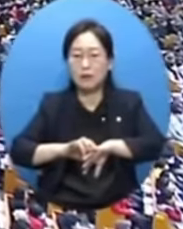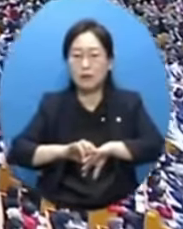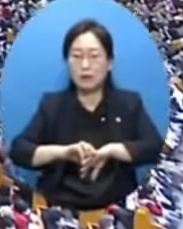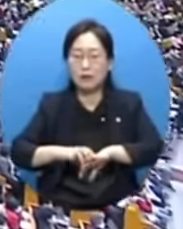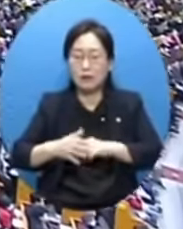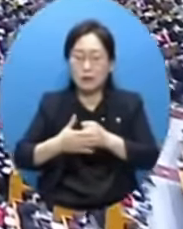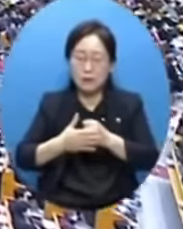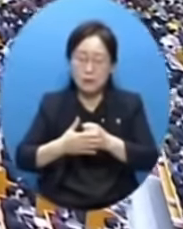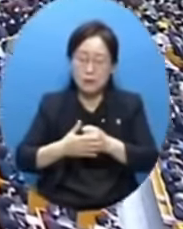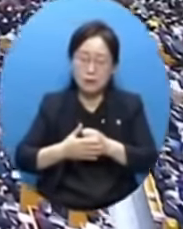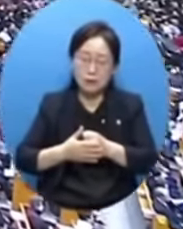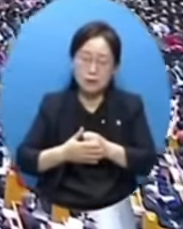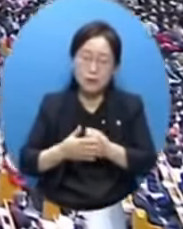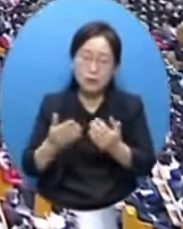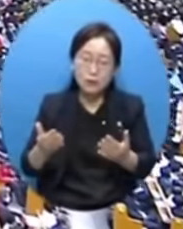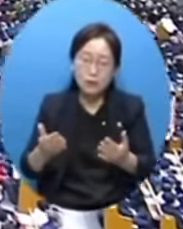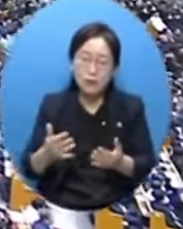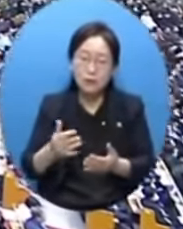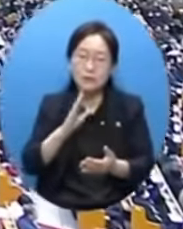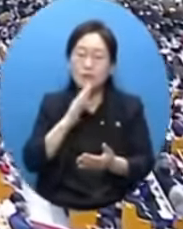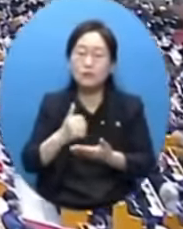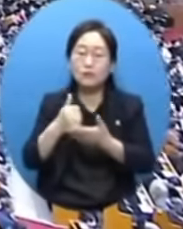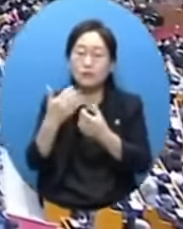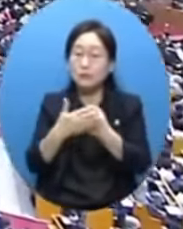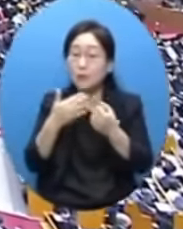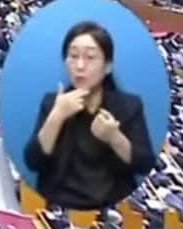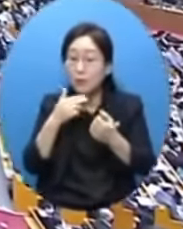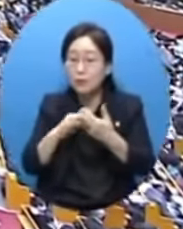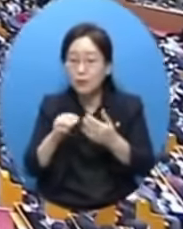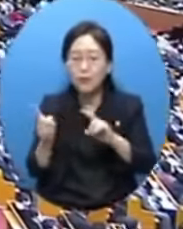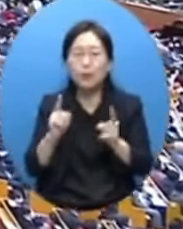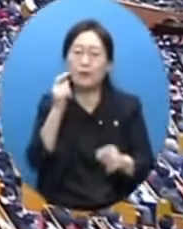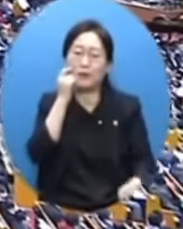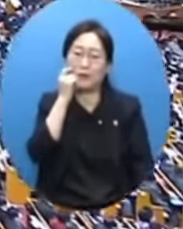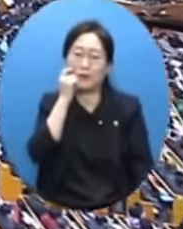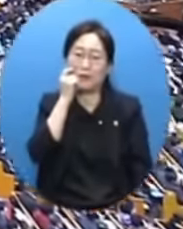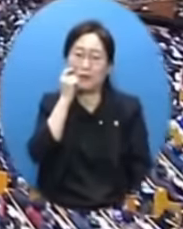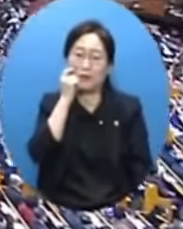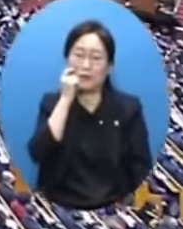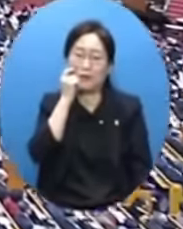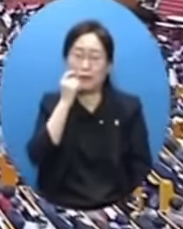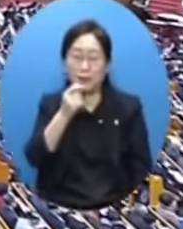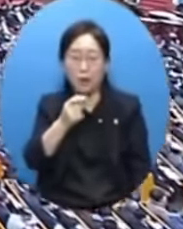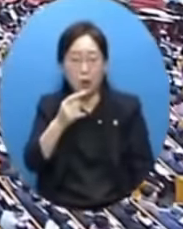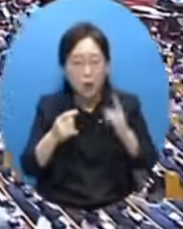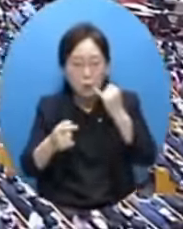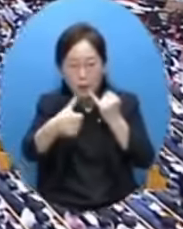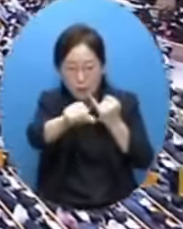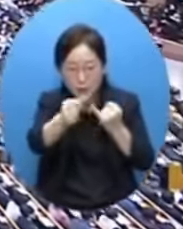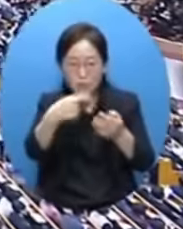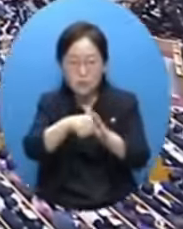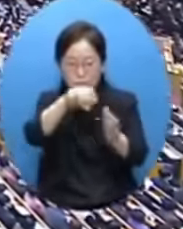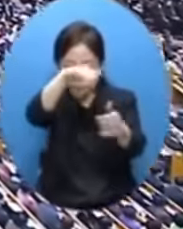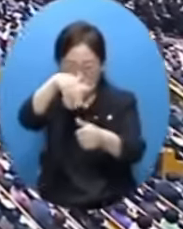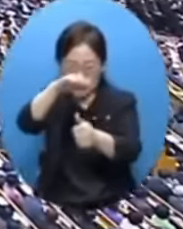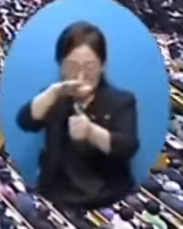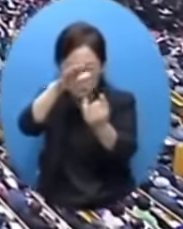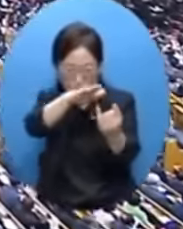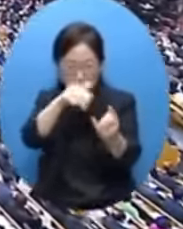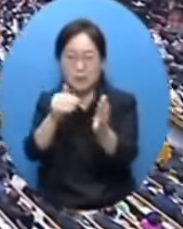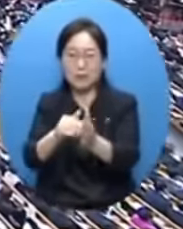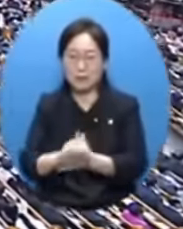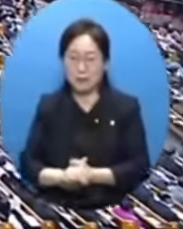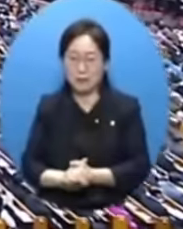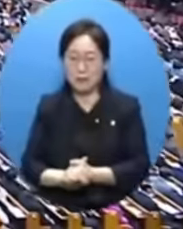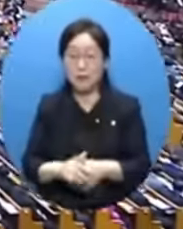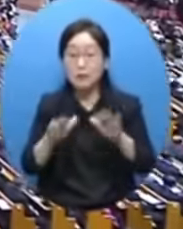주님 은혜가 없으면 우리는 살아갈 수가 없습니다. 그래서 그분들을 위해서 간절히 눈물로 기도드렸습니다. 여러분, 여러분 여기